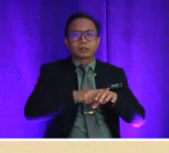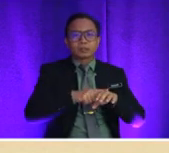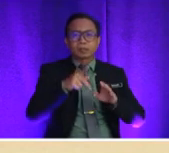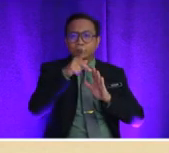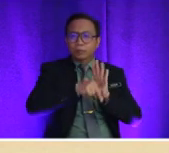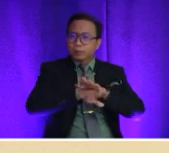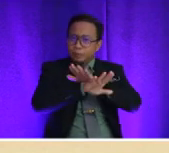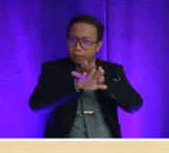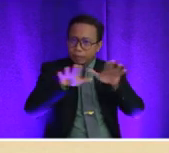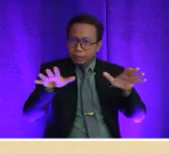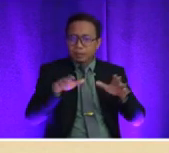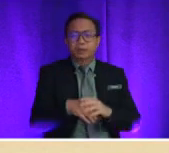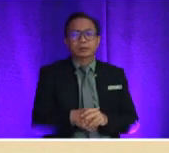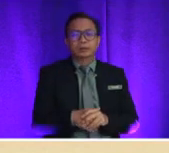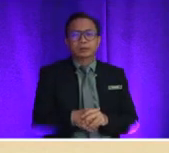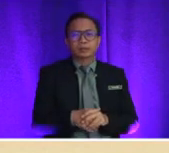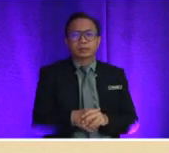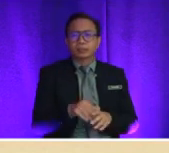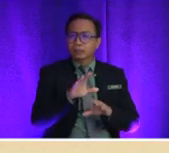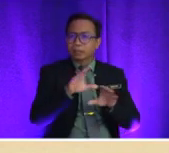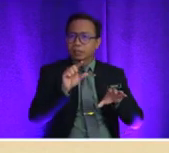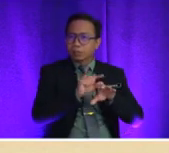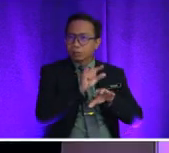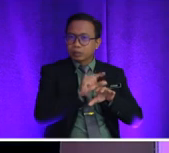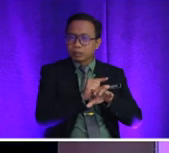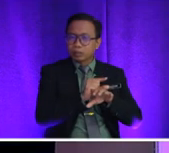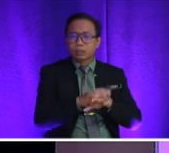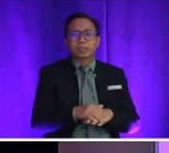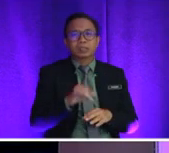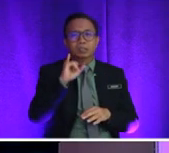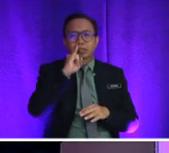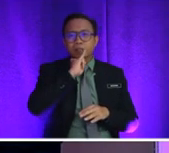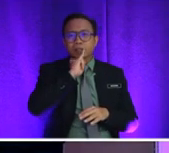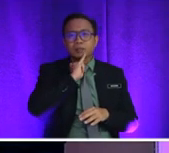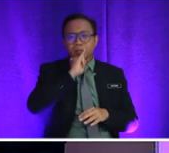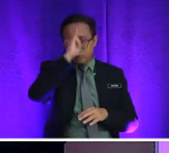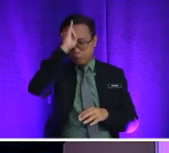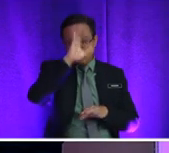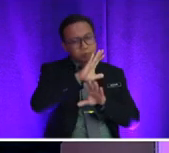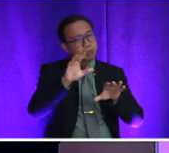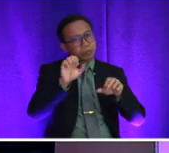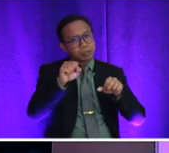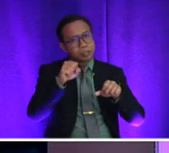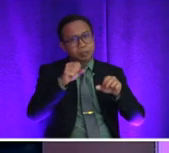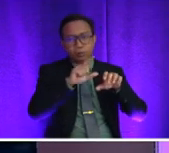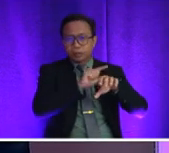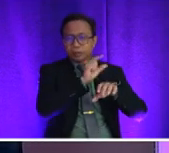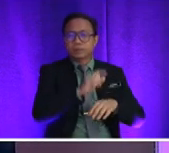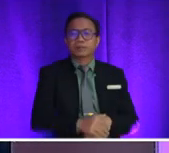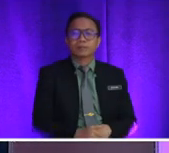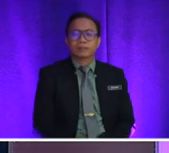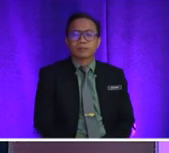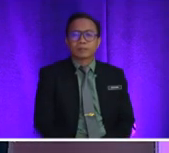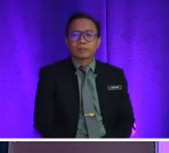pembiakan dan Aki sekali tidak menggunakan induk yang penyakit kalau induk sudah sakit kita jangan ganggu nih Oke ini secara logika akan